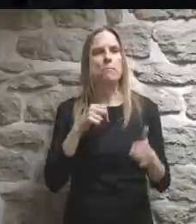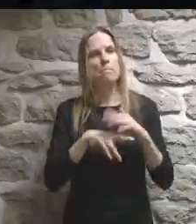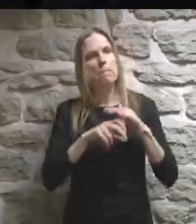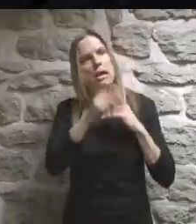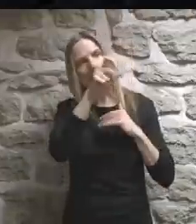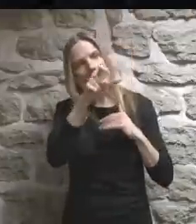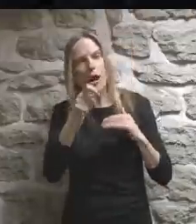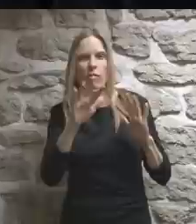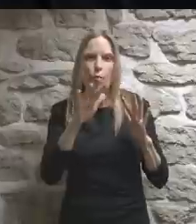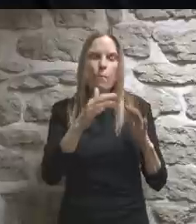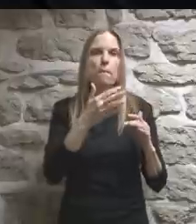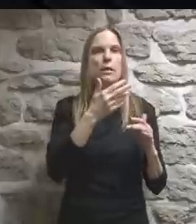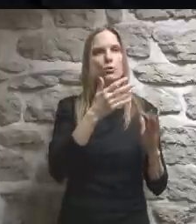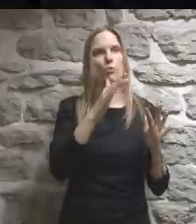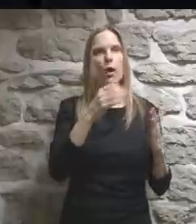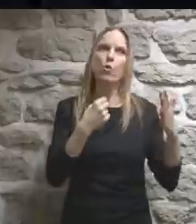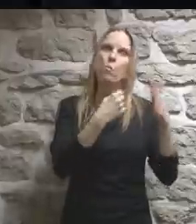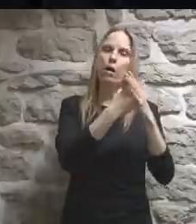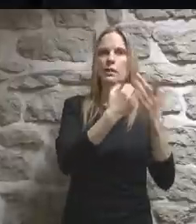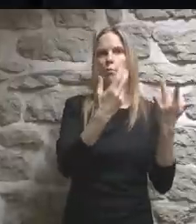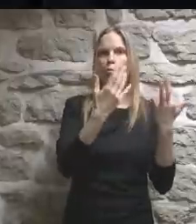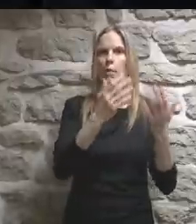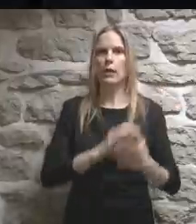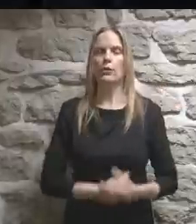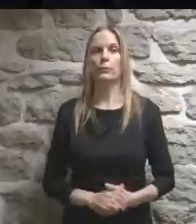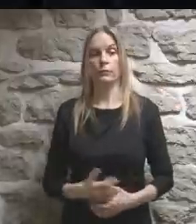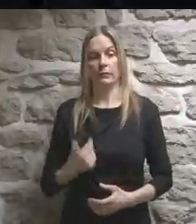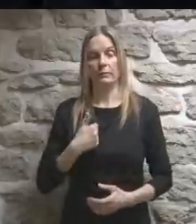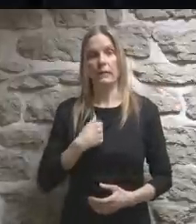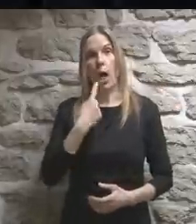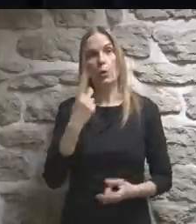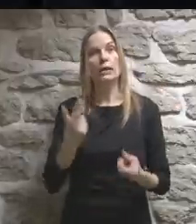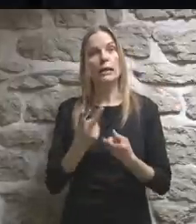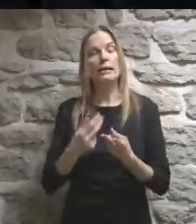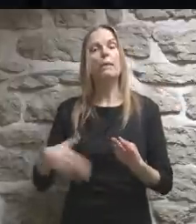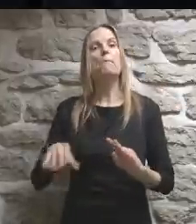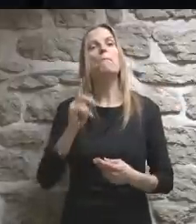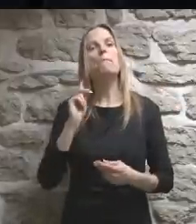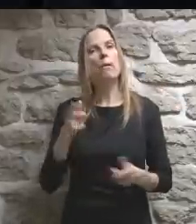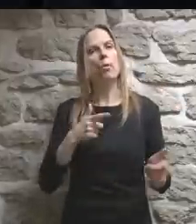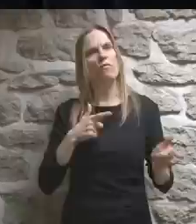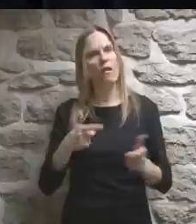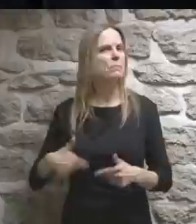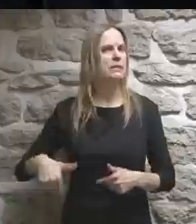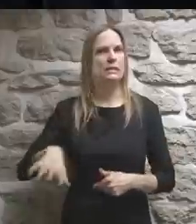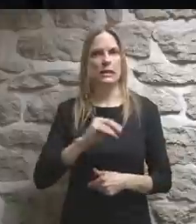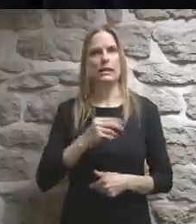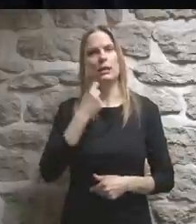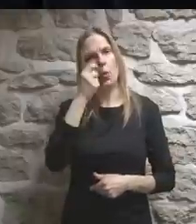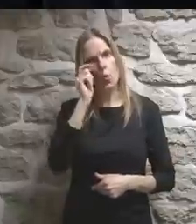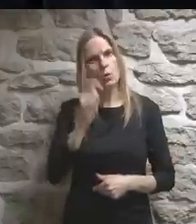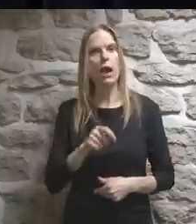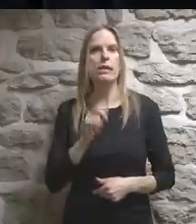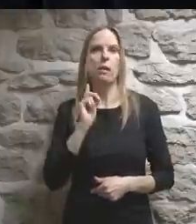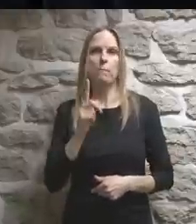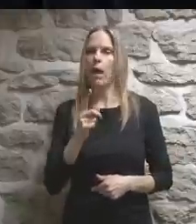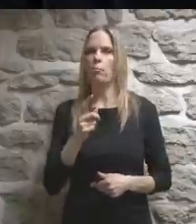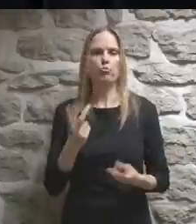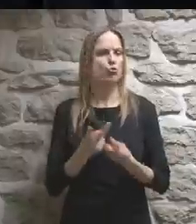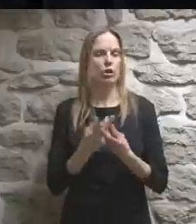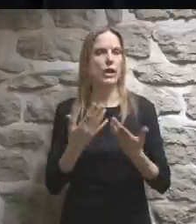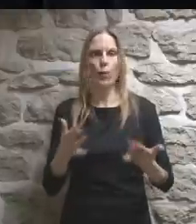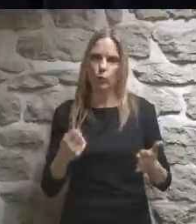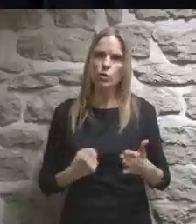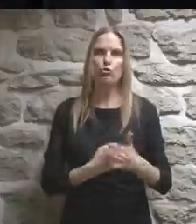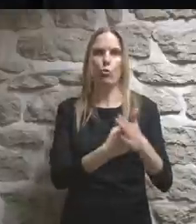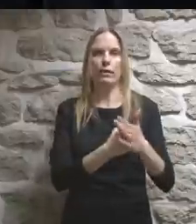arv ja mis on maksimum? Mina ütlen nii, et me peame olema valmiks kõigeks ja me peame Ukrainat igakülgselt toetama, aga